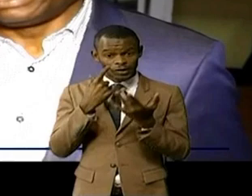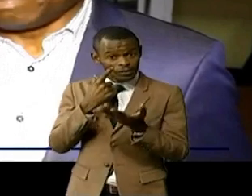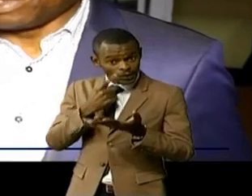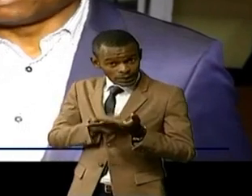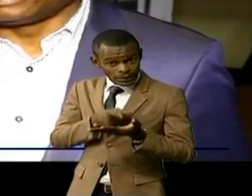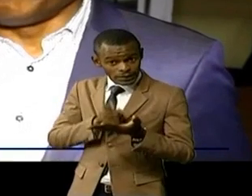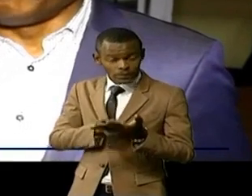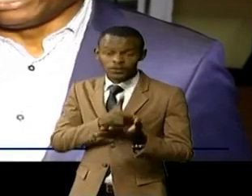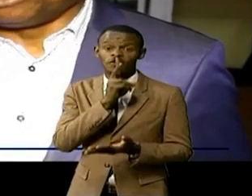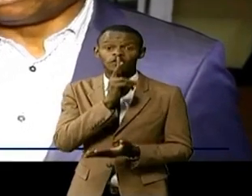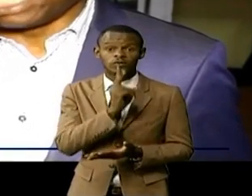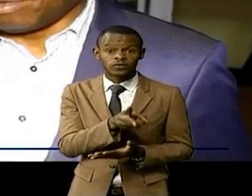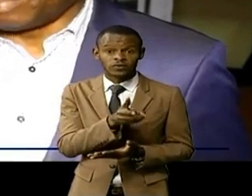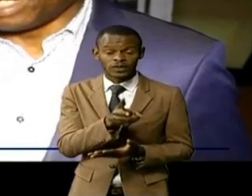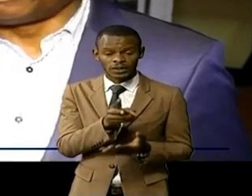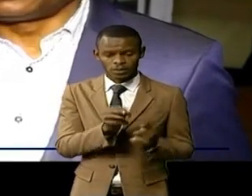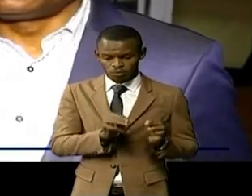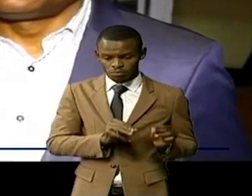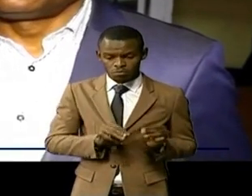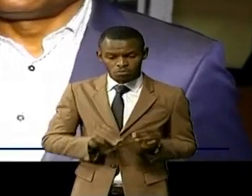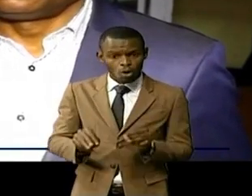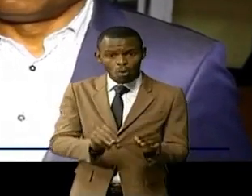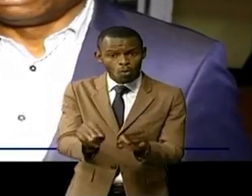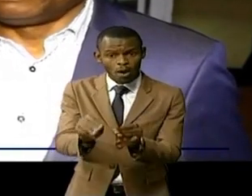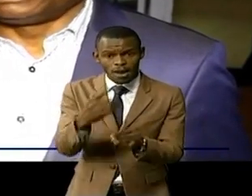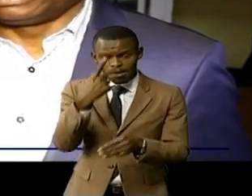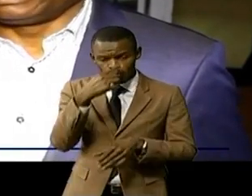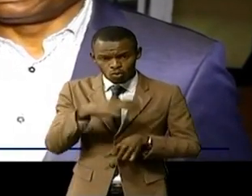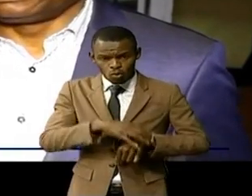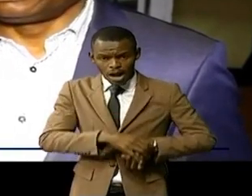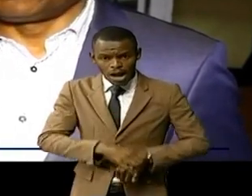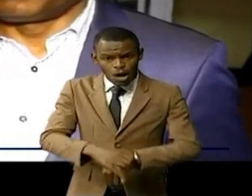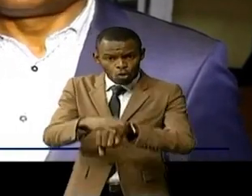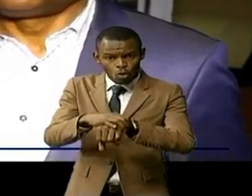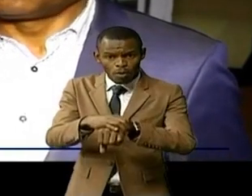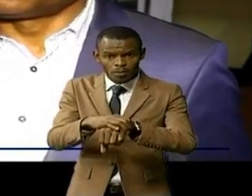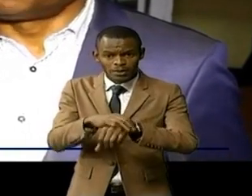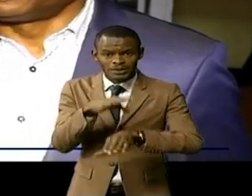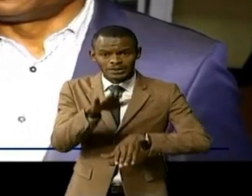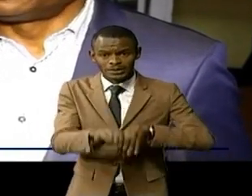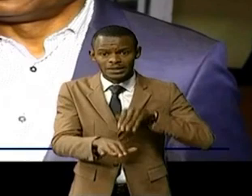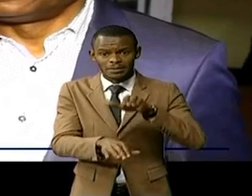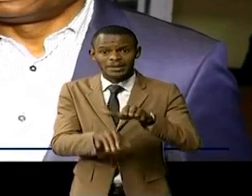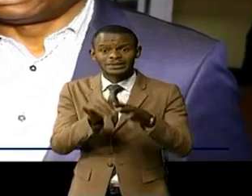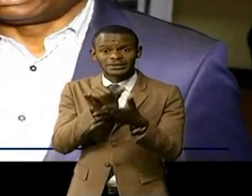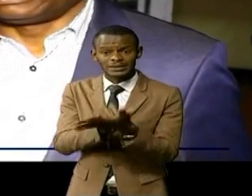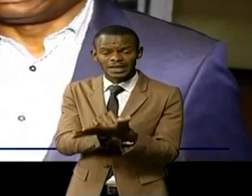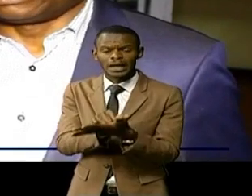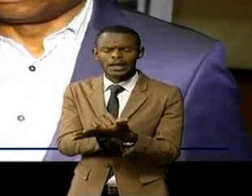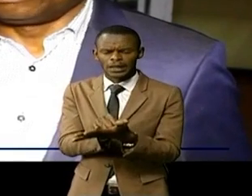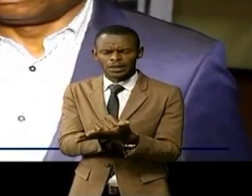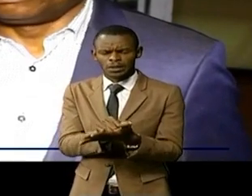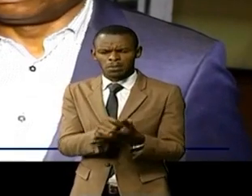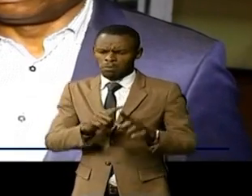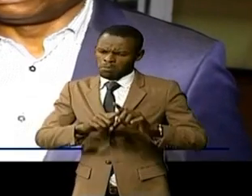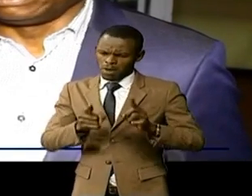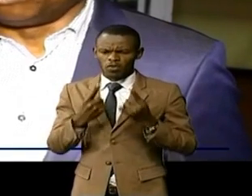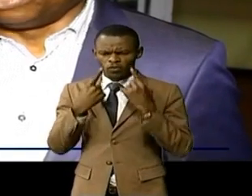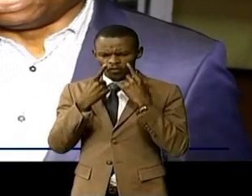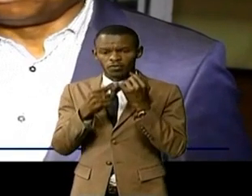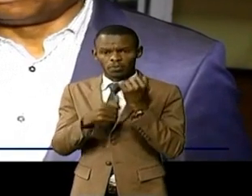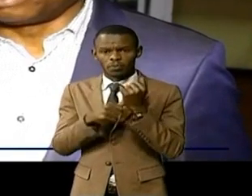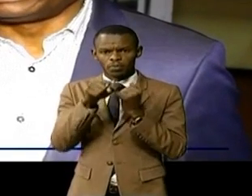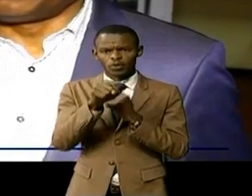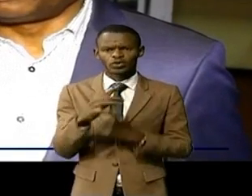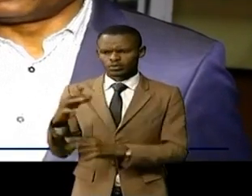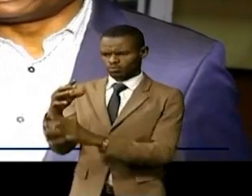dépit de l'absence des mesures d'accompagnement, les bénéficiaires n'ont pas tout consommé. Ils se sont